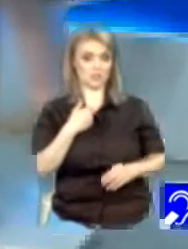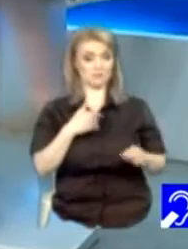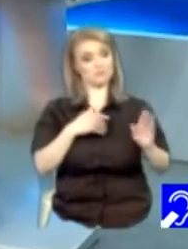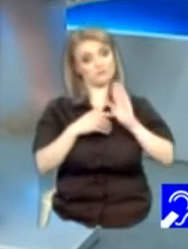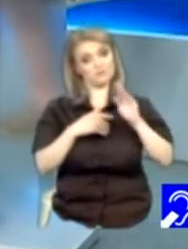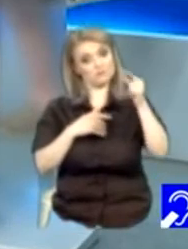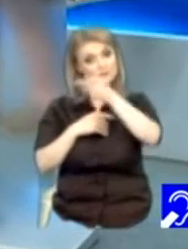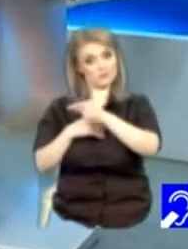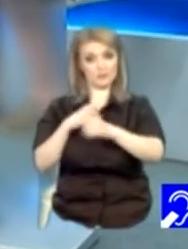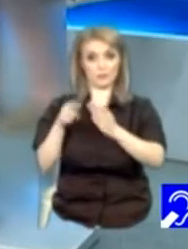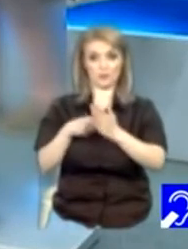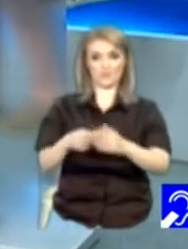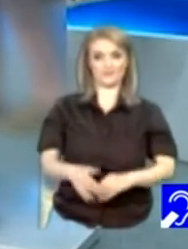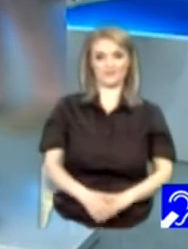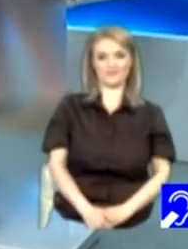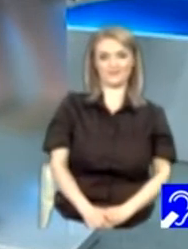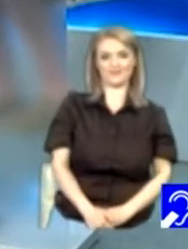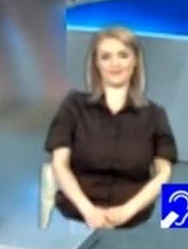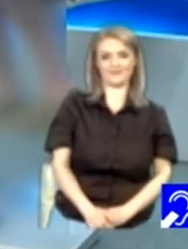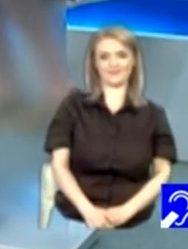doamnei Afanas, vă rog.